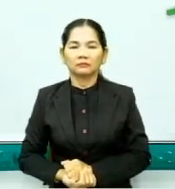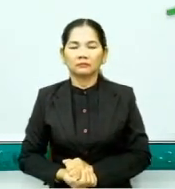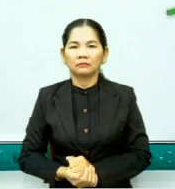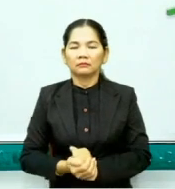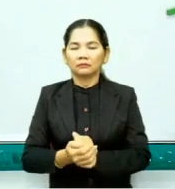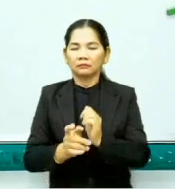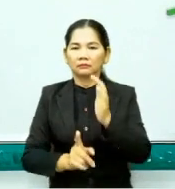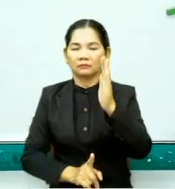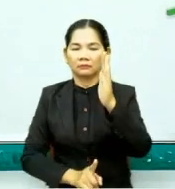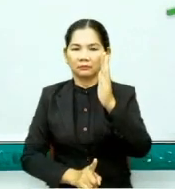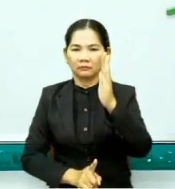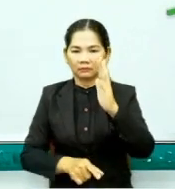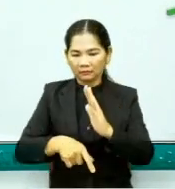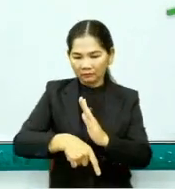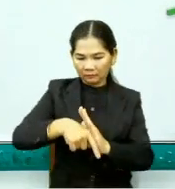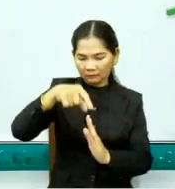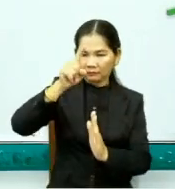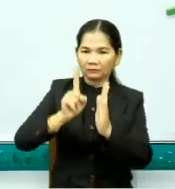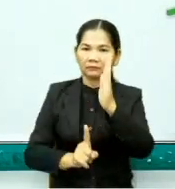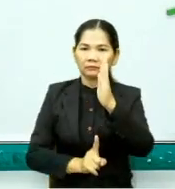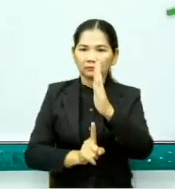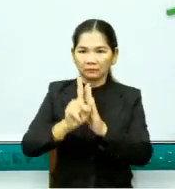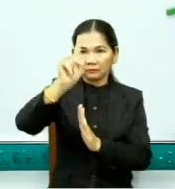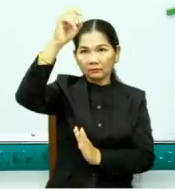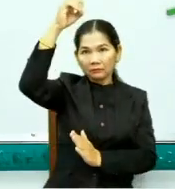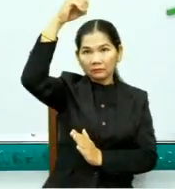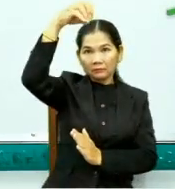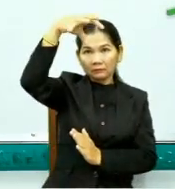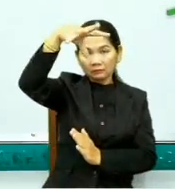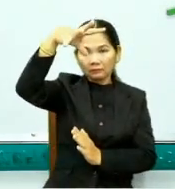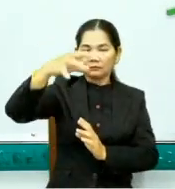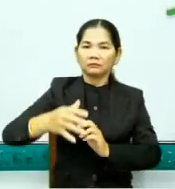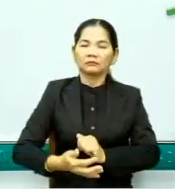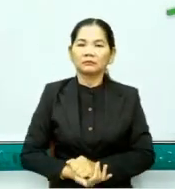นังกาดดกำชรุย